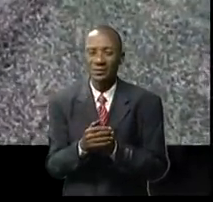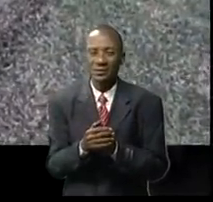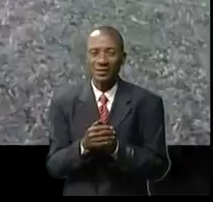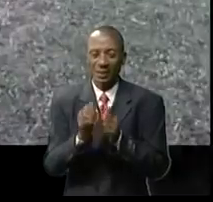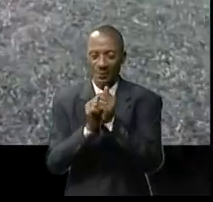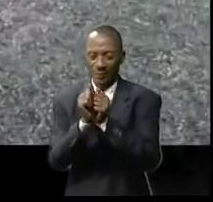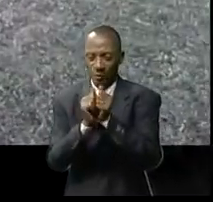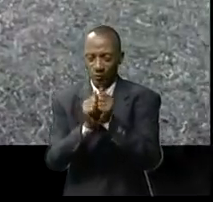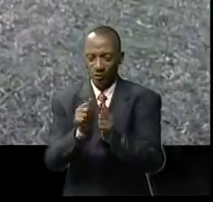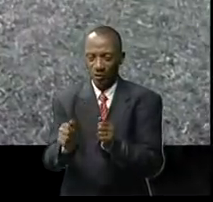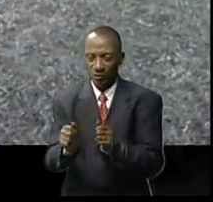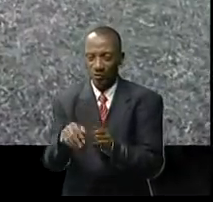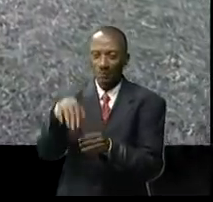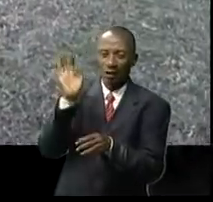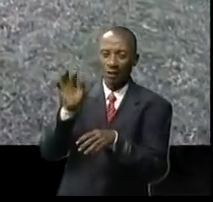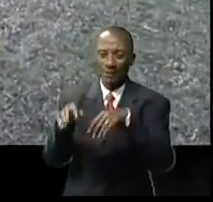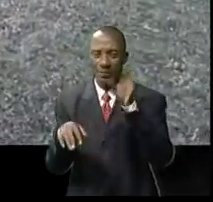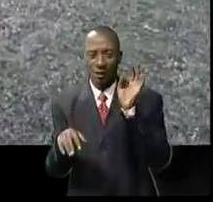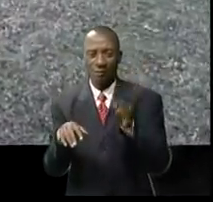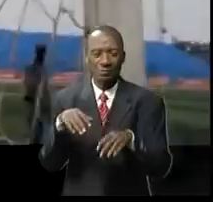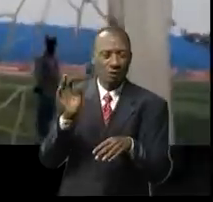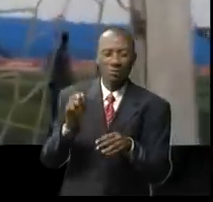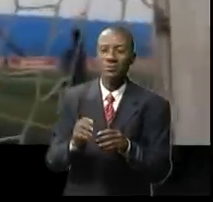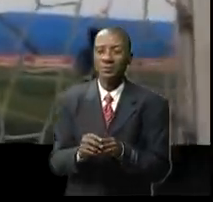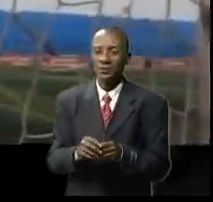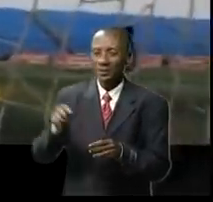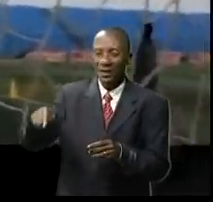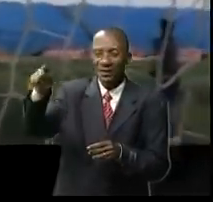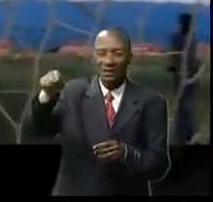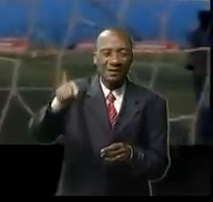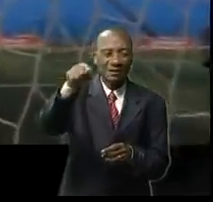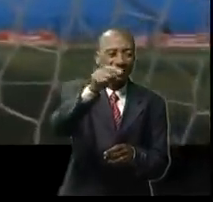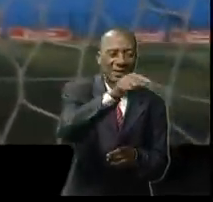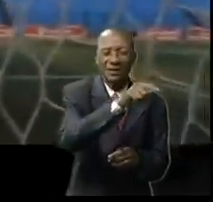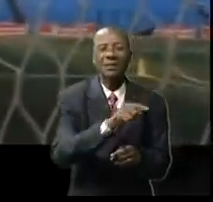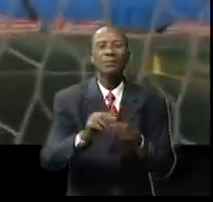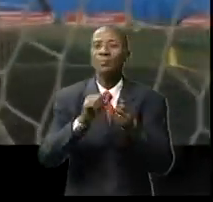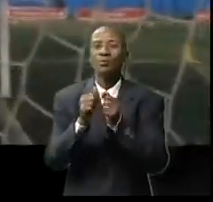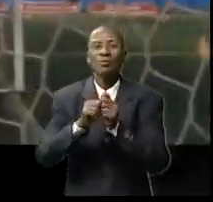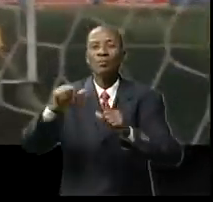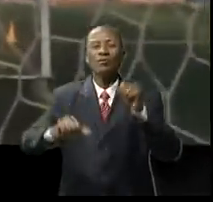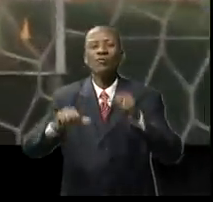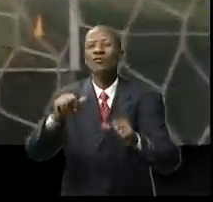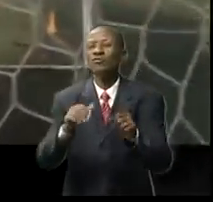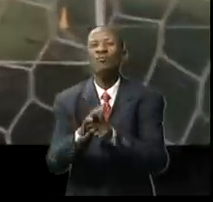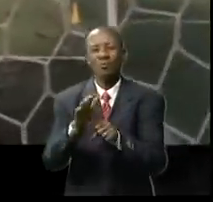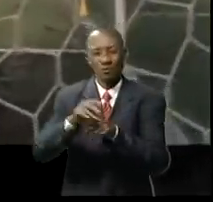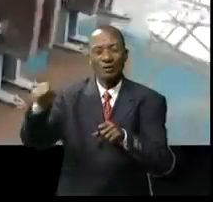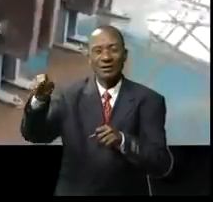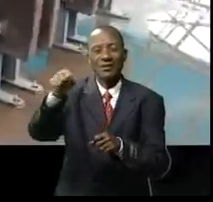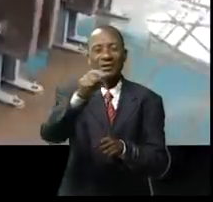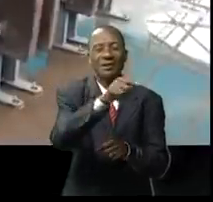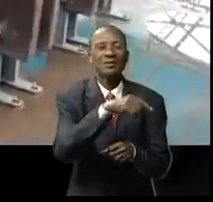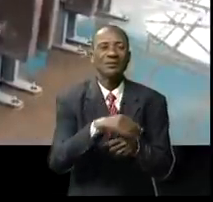détachée, la ligne de but déplacée, les filets détériorés, les bancs des joueurs réservistes défectués. Le